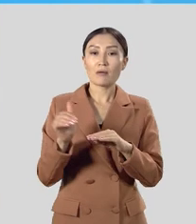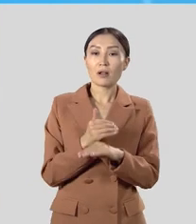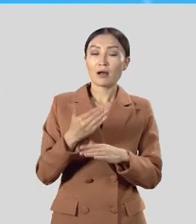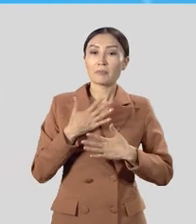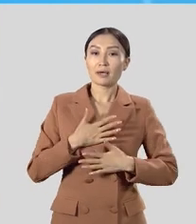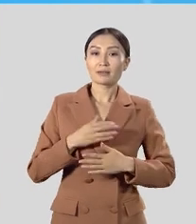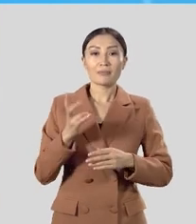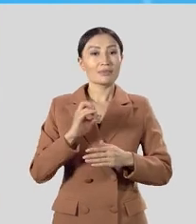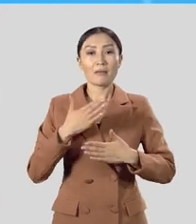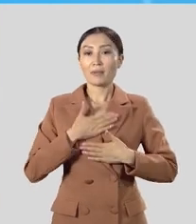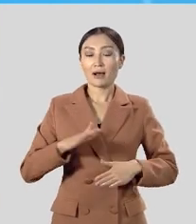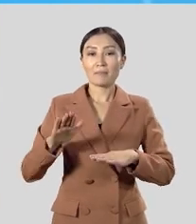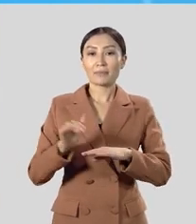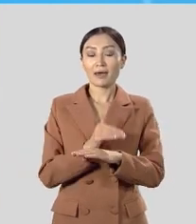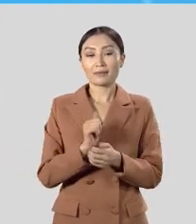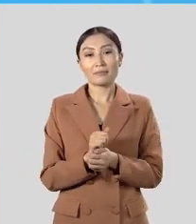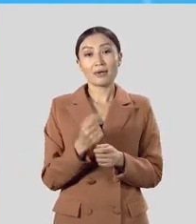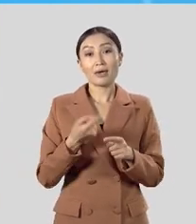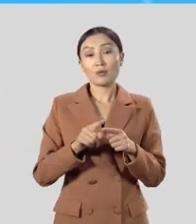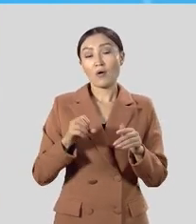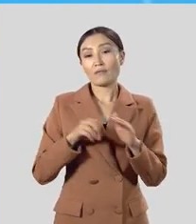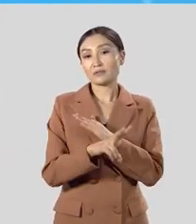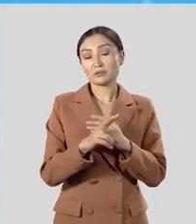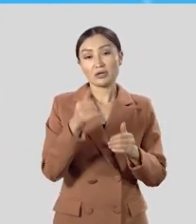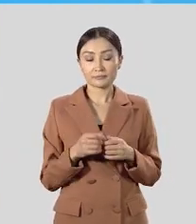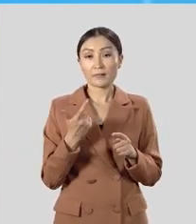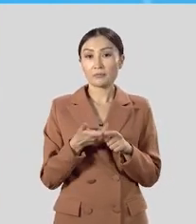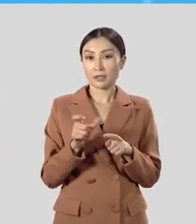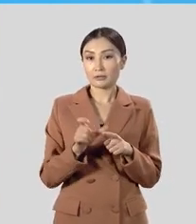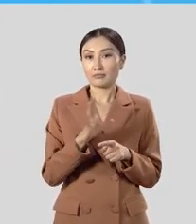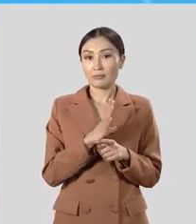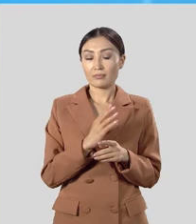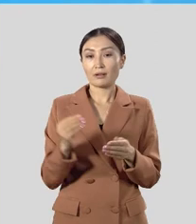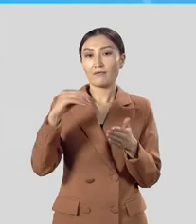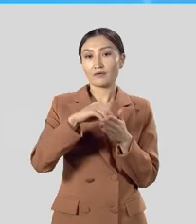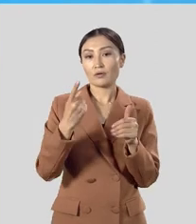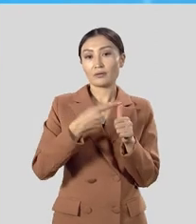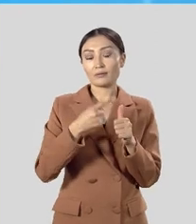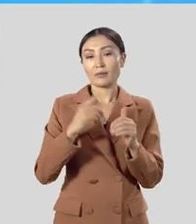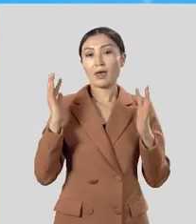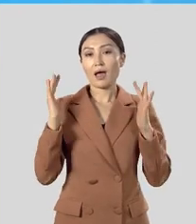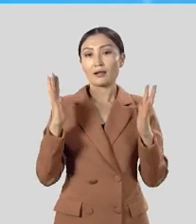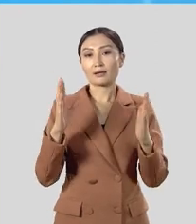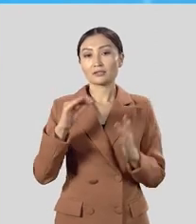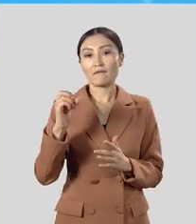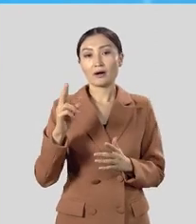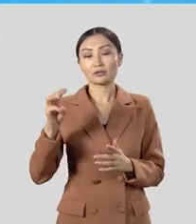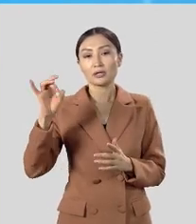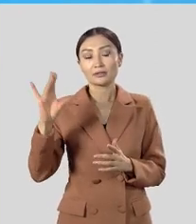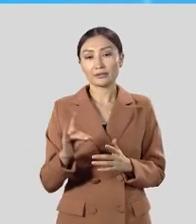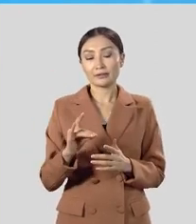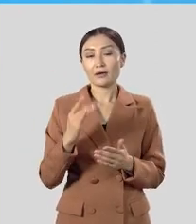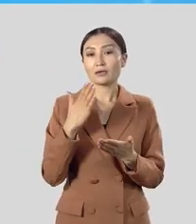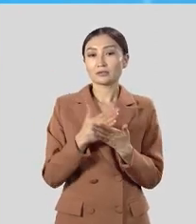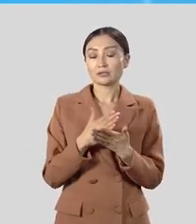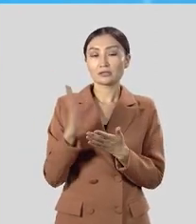и неблагоприятными. Но избежать воздействия невозможно. Поэтому был введен термин «экологические факторы»,